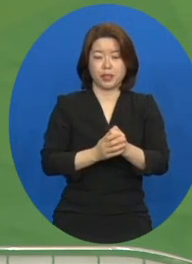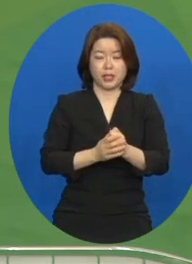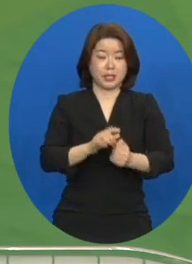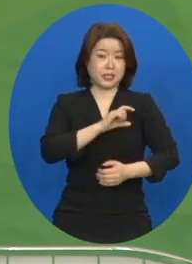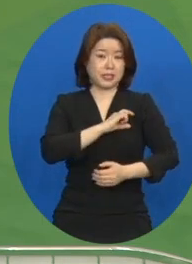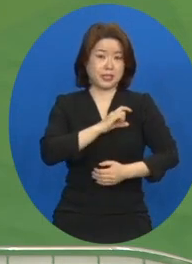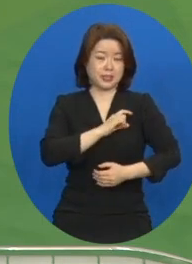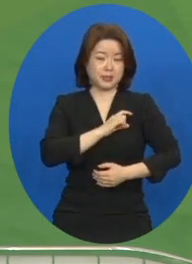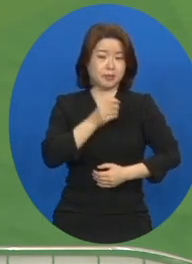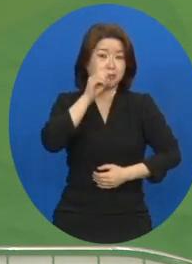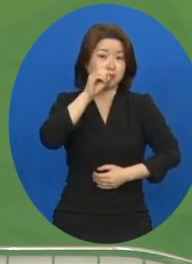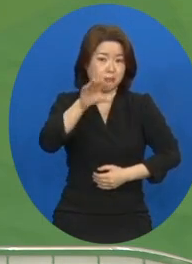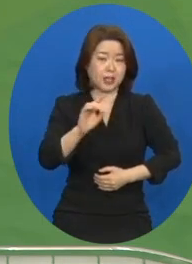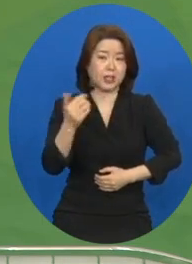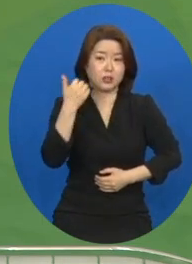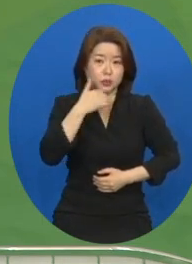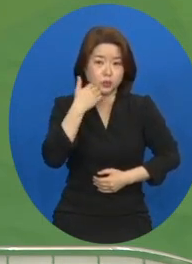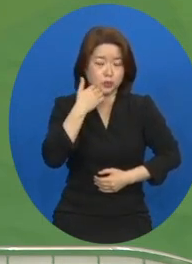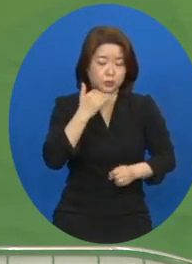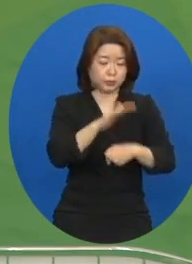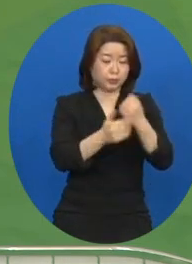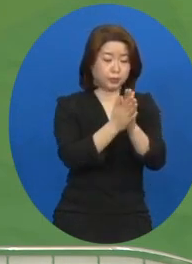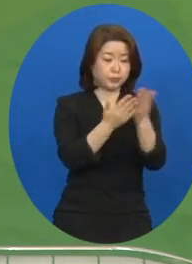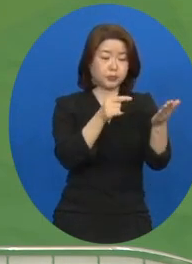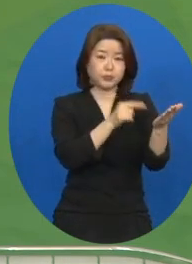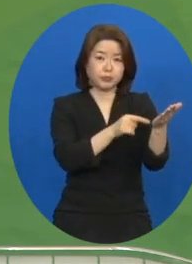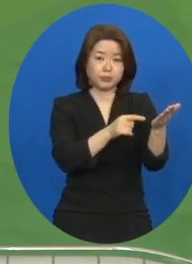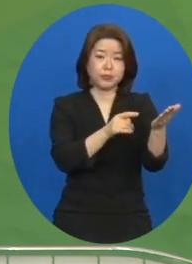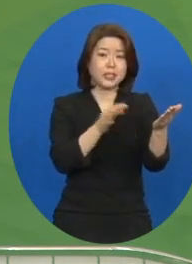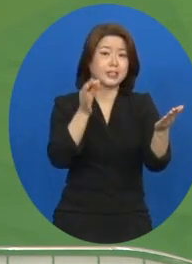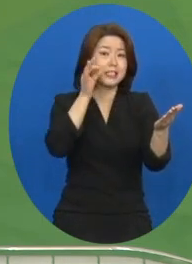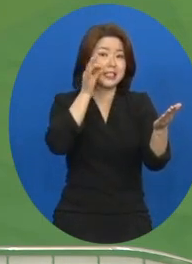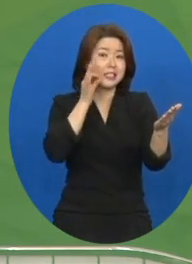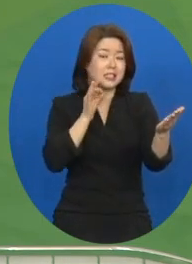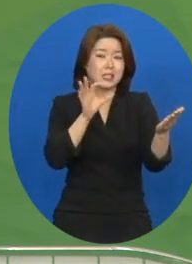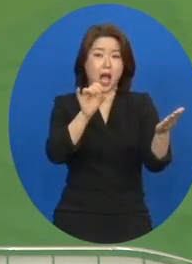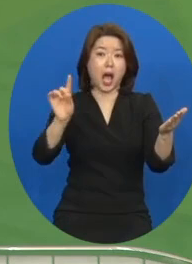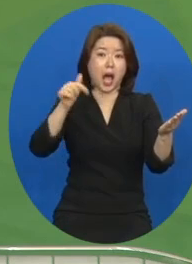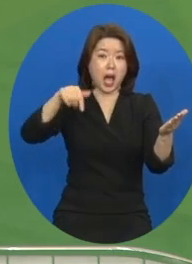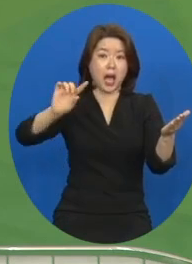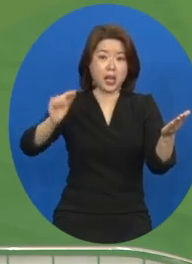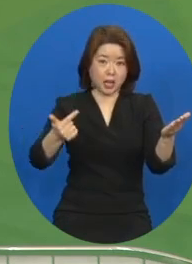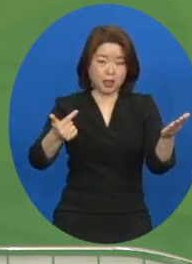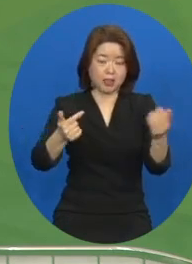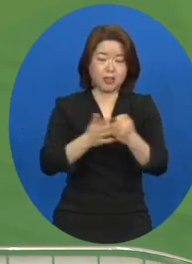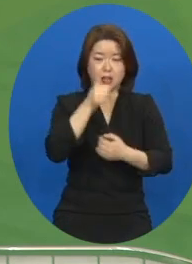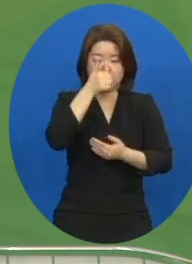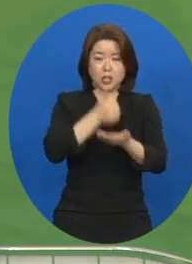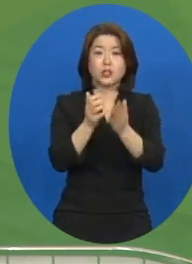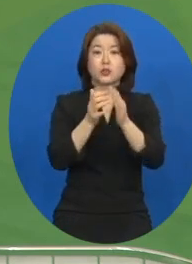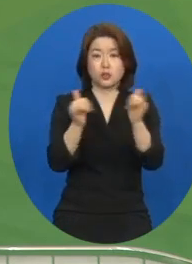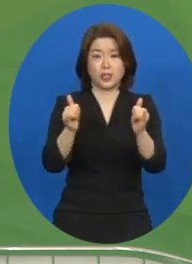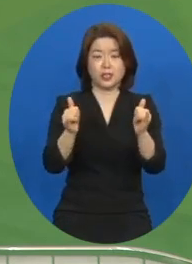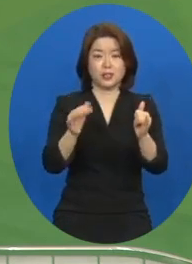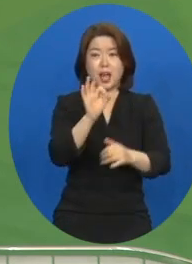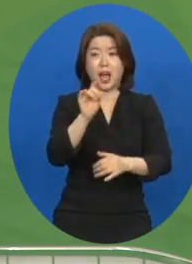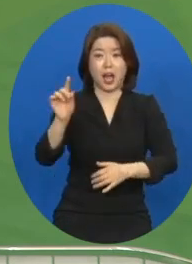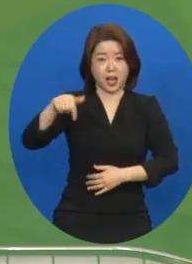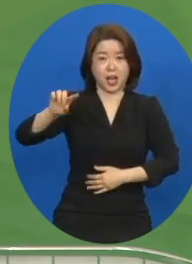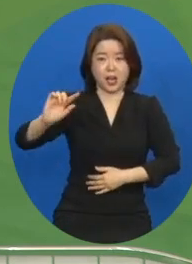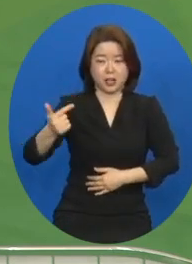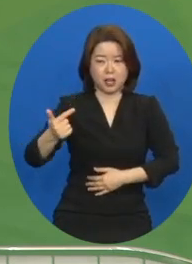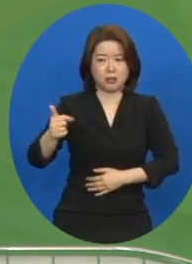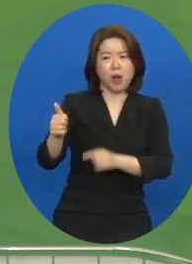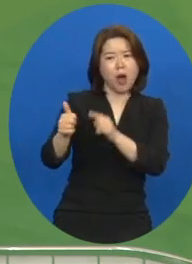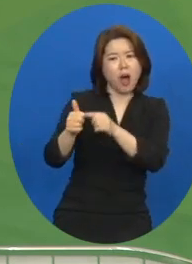아간, 성경에 나오는 죄인 중에 가장 대표적이라고 말할 수 있는 죄인인 아간, 도대체